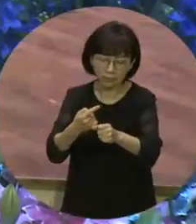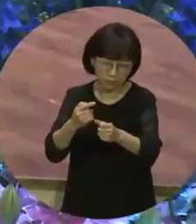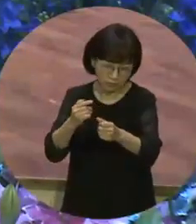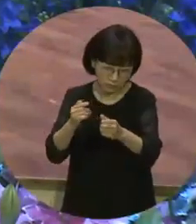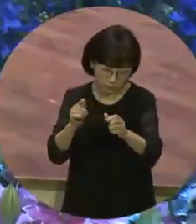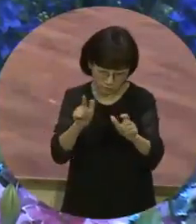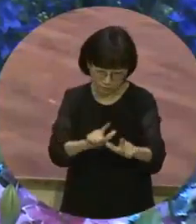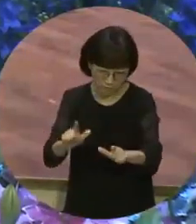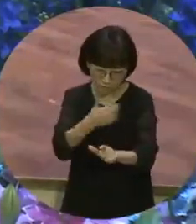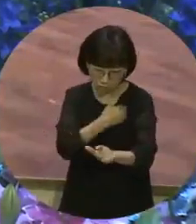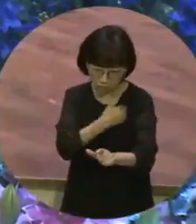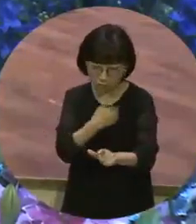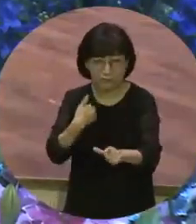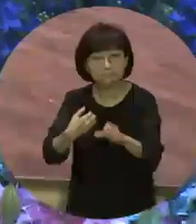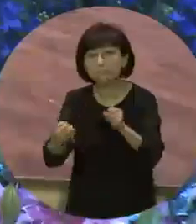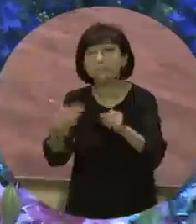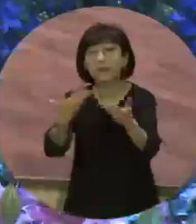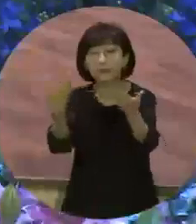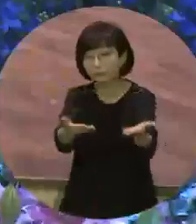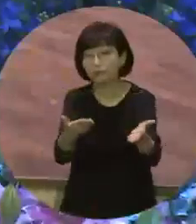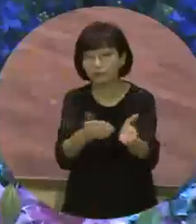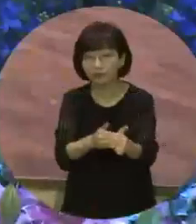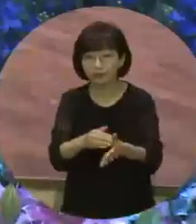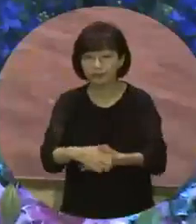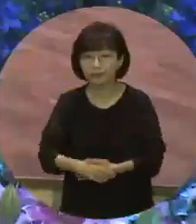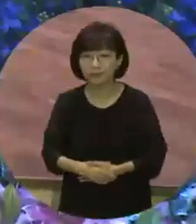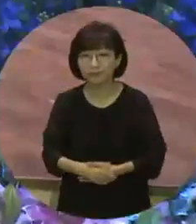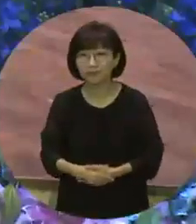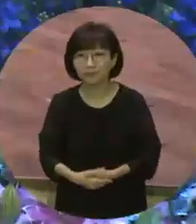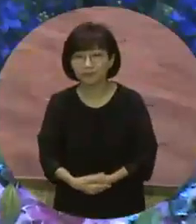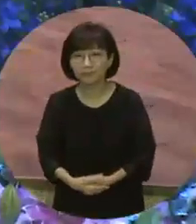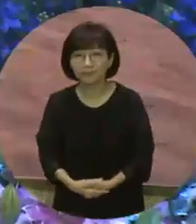막히지요. 한 해 농사인데 100년 응답 받았어.